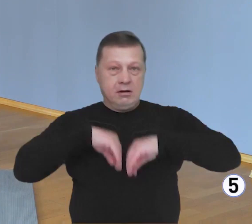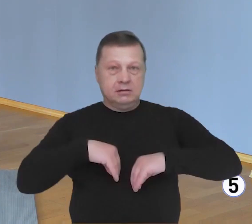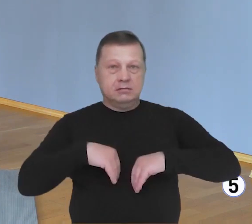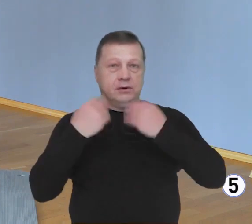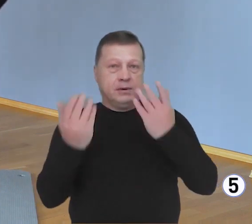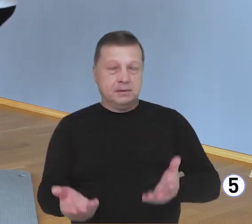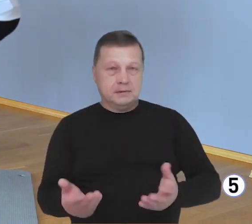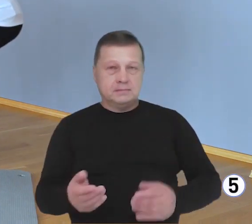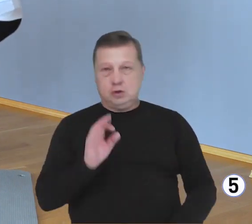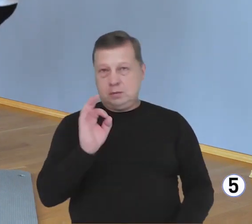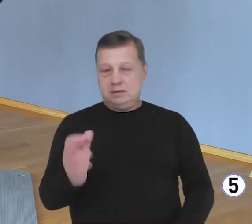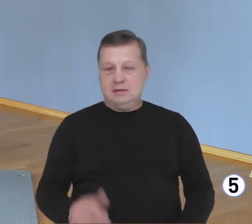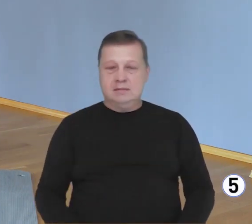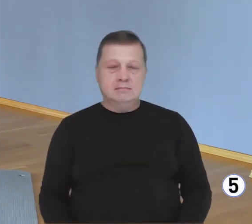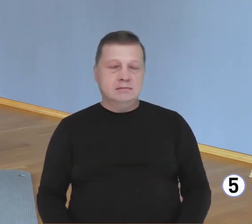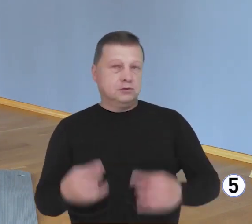Dobrze.